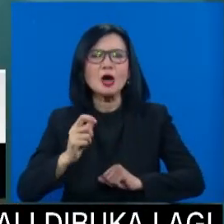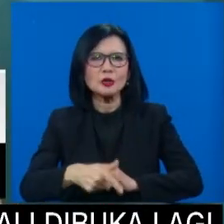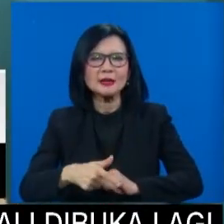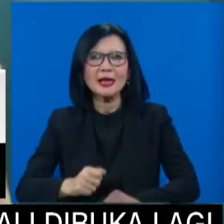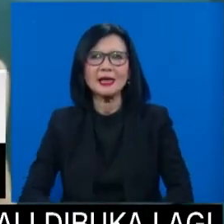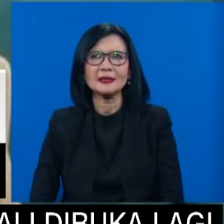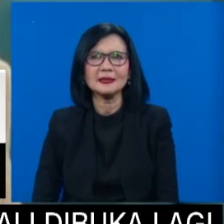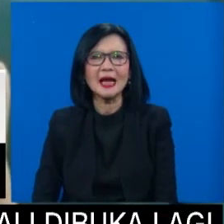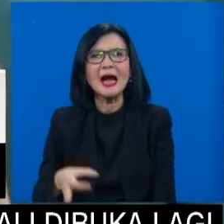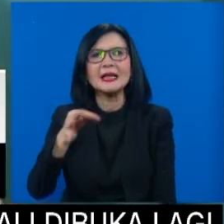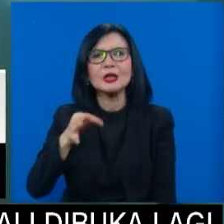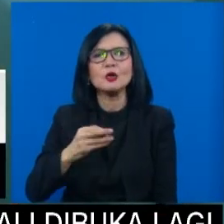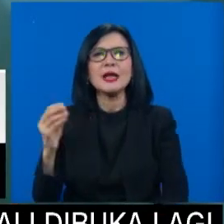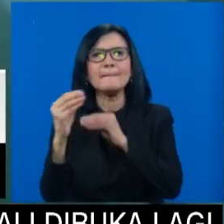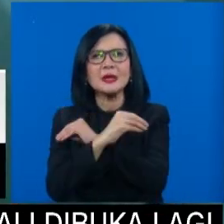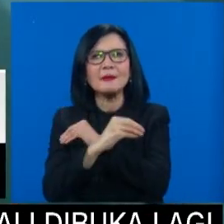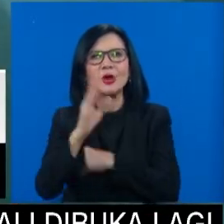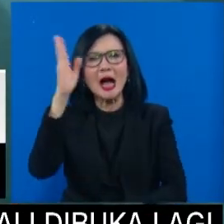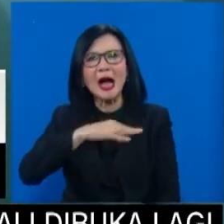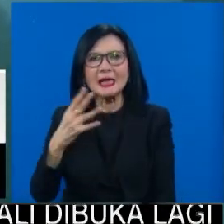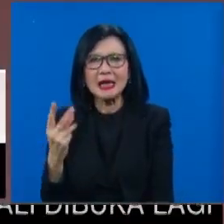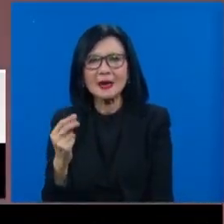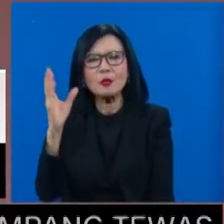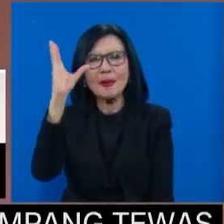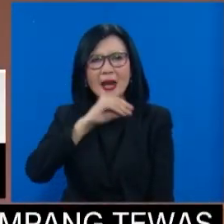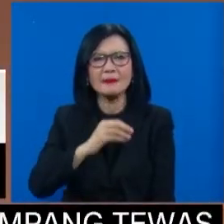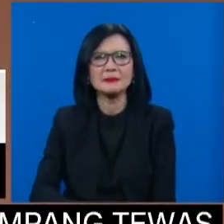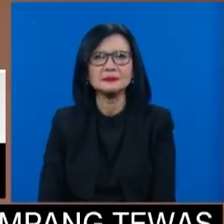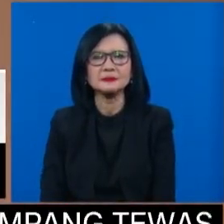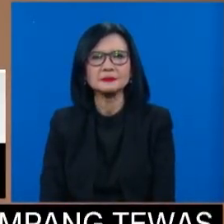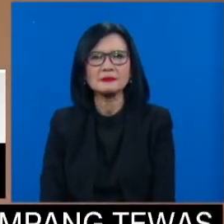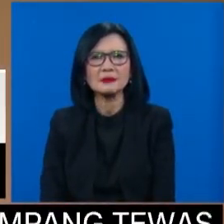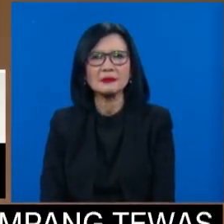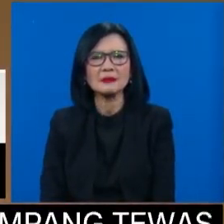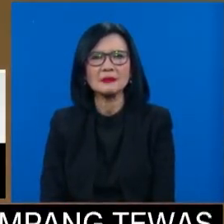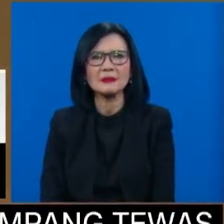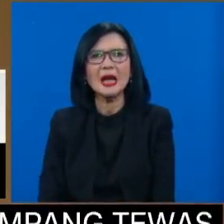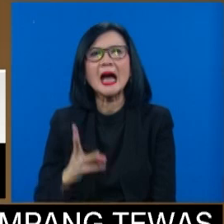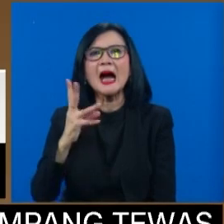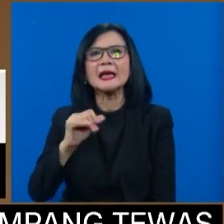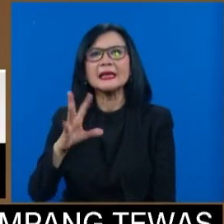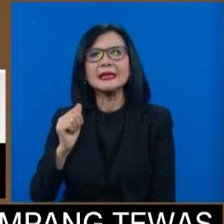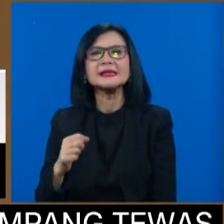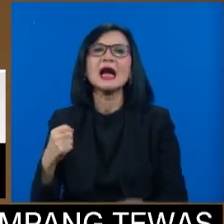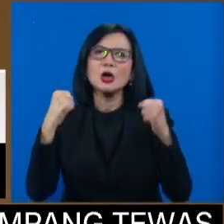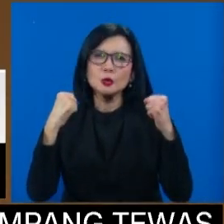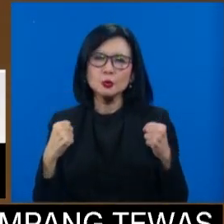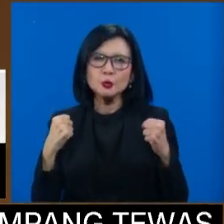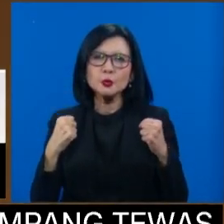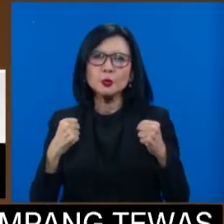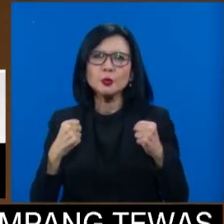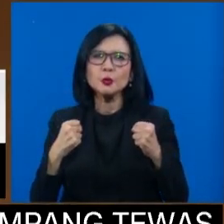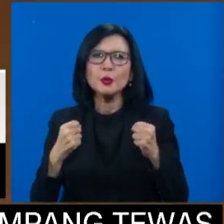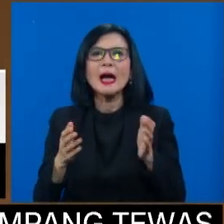kawasan Sukajadi, Kota Pekanbaru pada Rabu malam 21 September. Saat kejadian, Riri diketahui sedang duduk di ruang tamu bersama